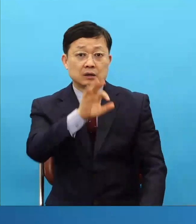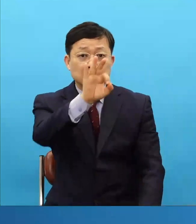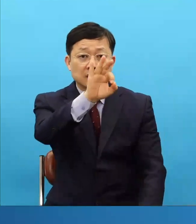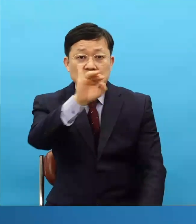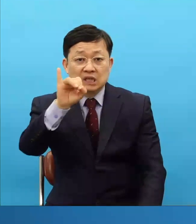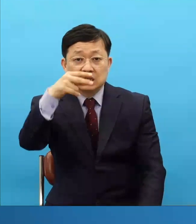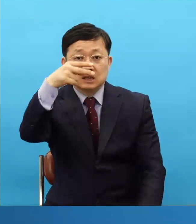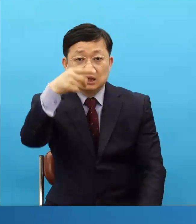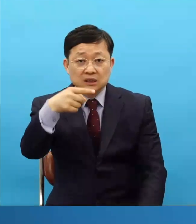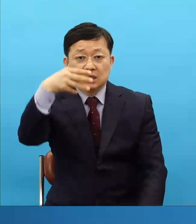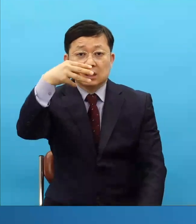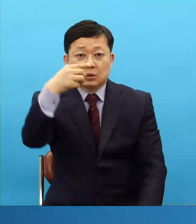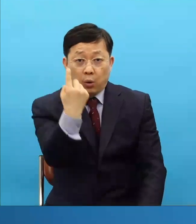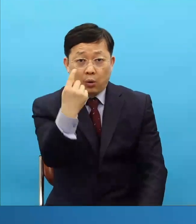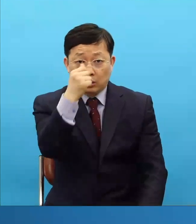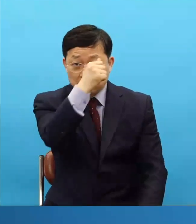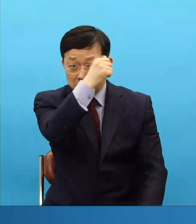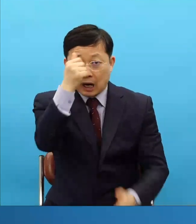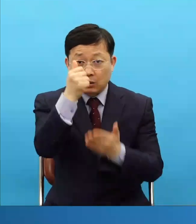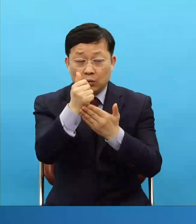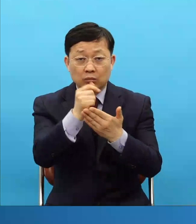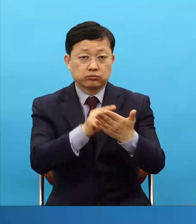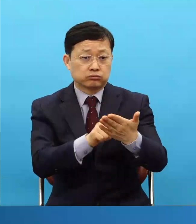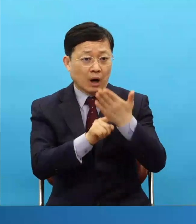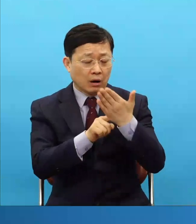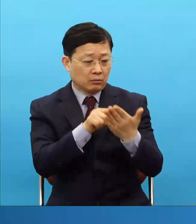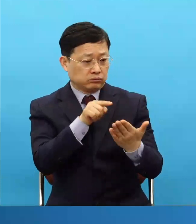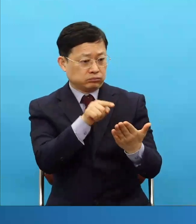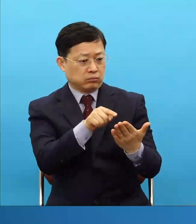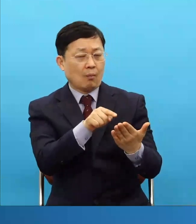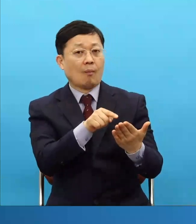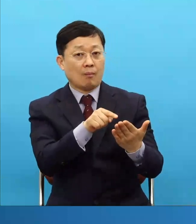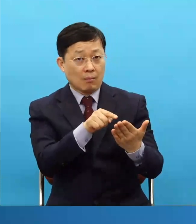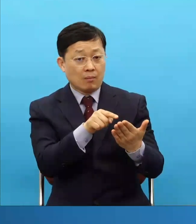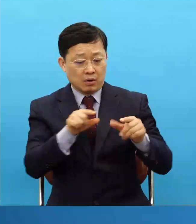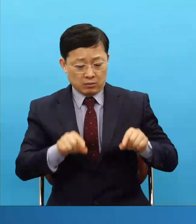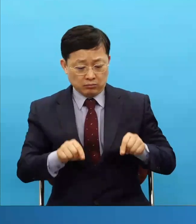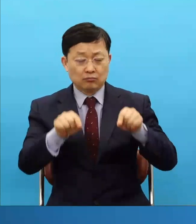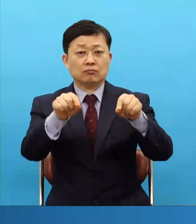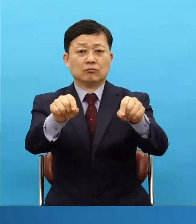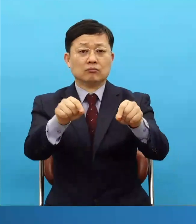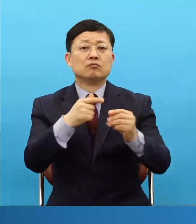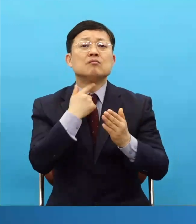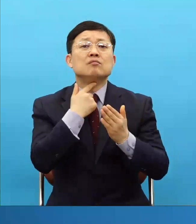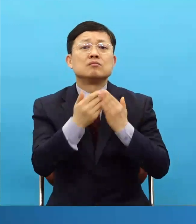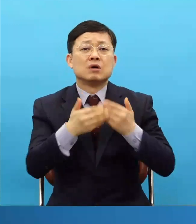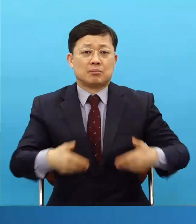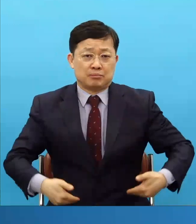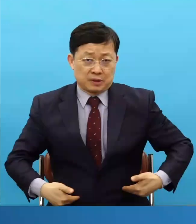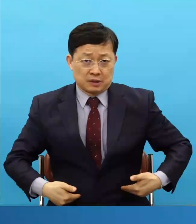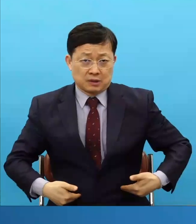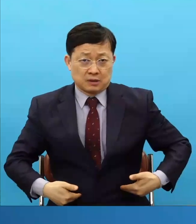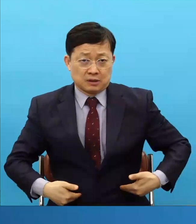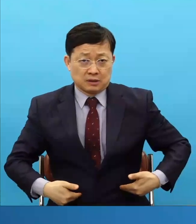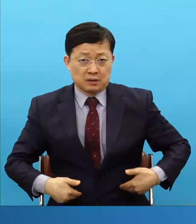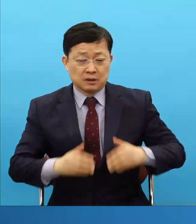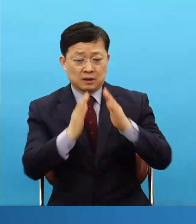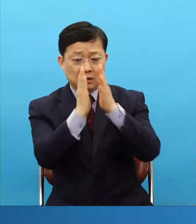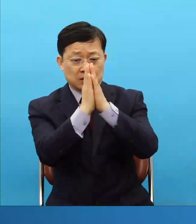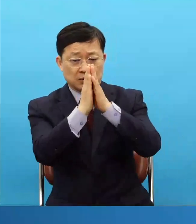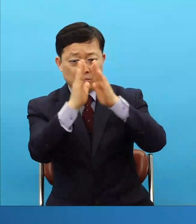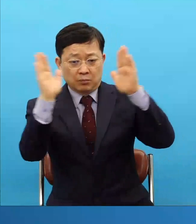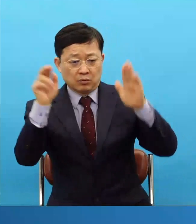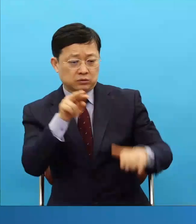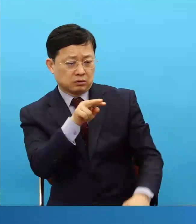Exodus 18 verses 1 to 24. That's Elder Jethro. 자, 여러분 이제 이 시대 이걸 해봐야 돼. 이 언약을 잡았는데 모세를 도와야